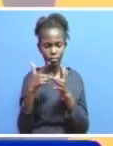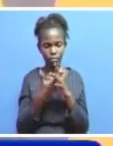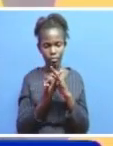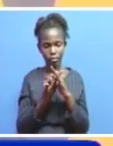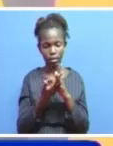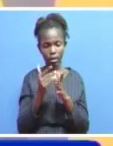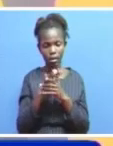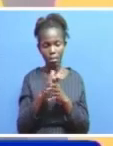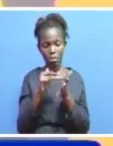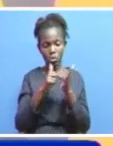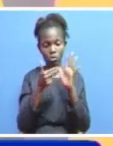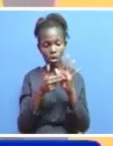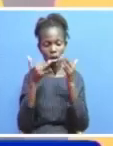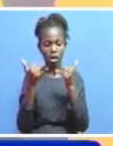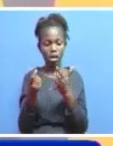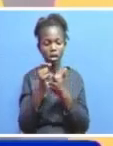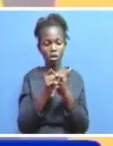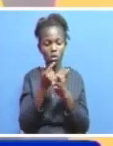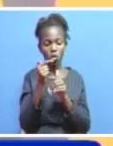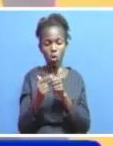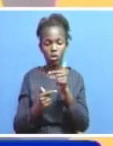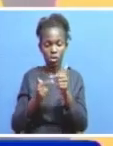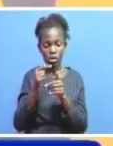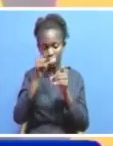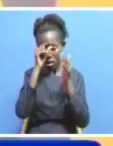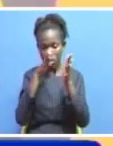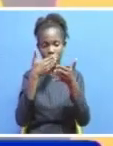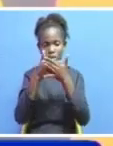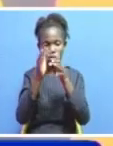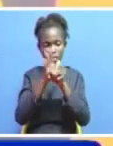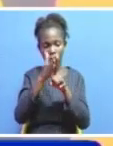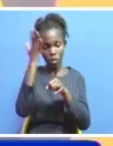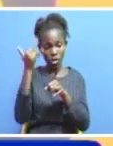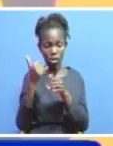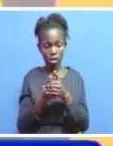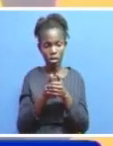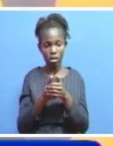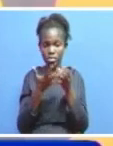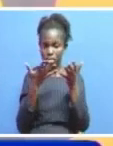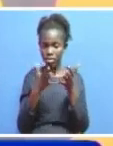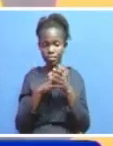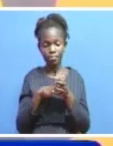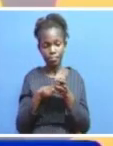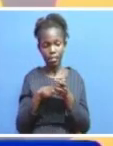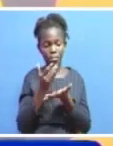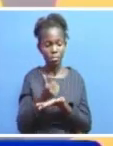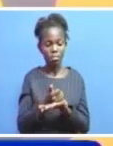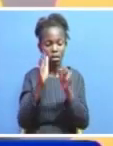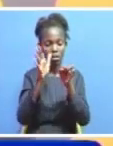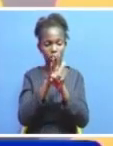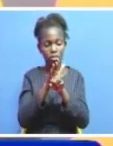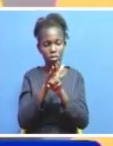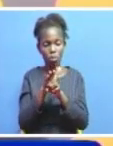Projects. No yuki ya nalikie, endesia. Ngava ni mwabia muno, kutha kutha Clidi Puisu, sitetha ze muno. Kutha